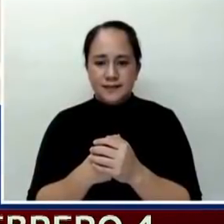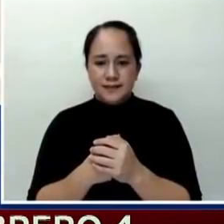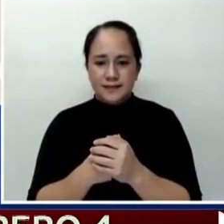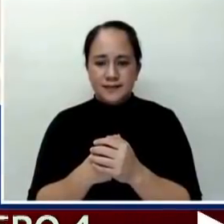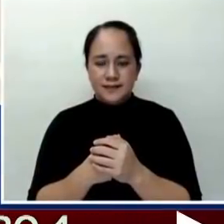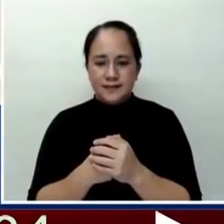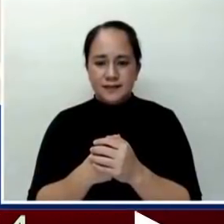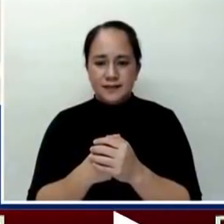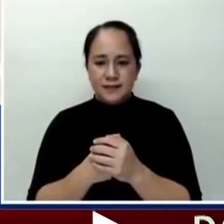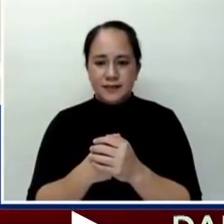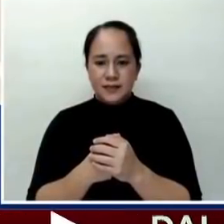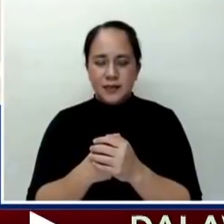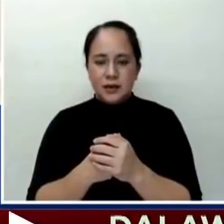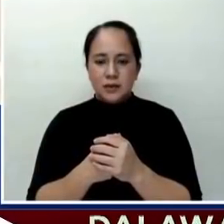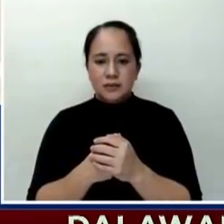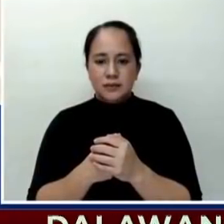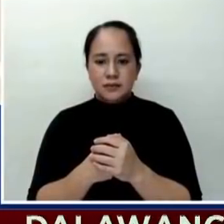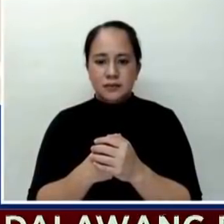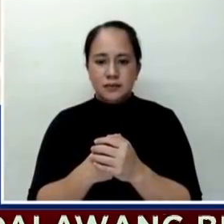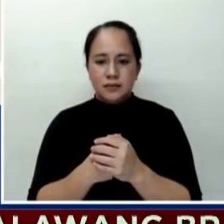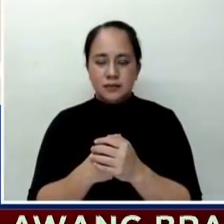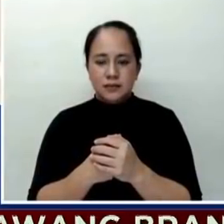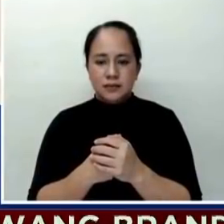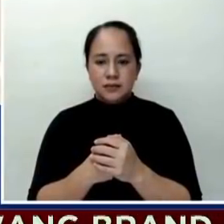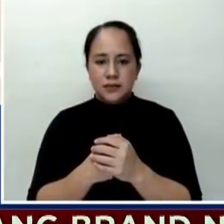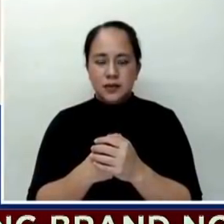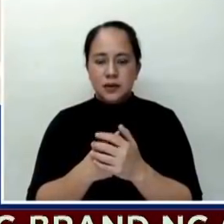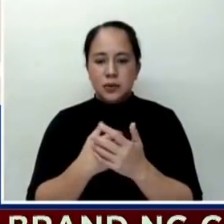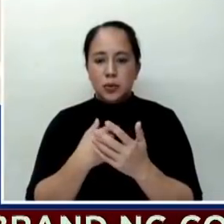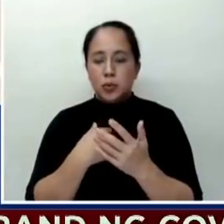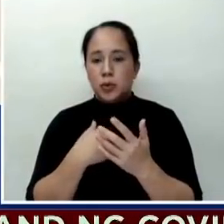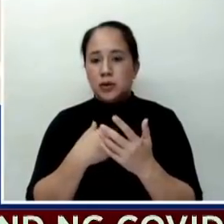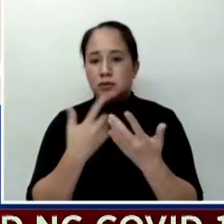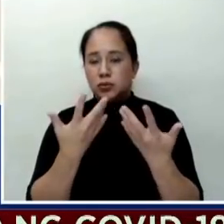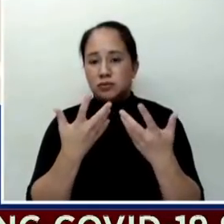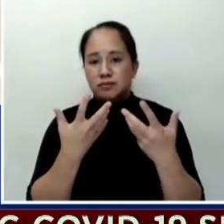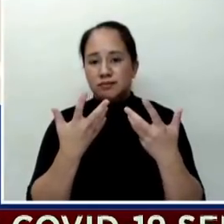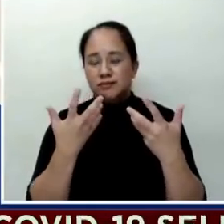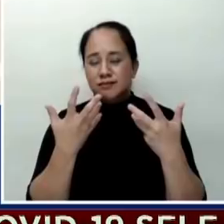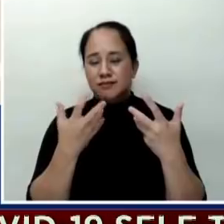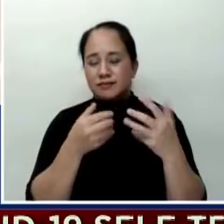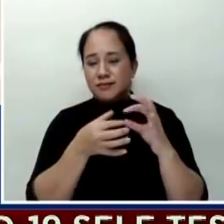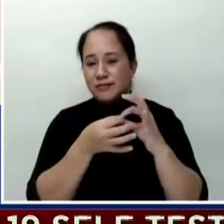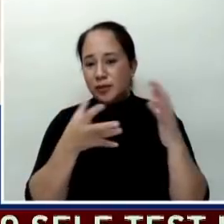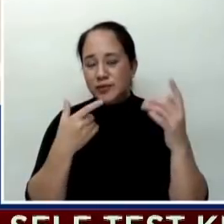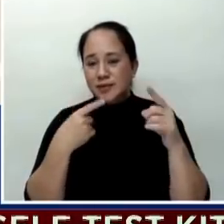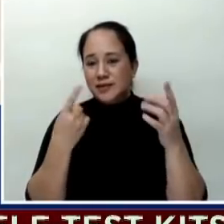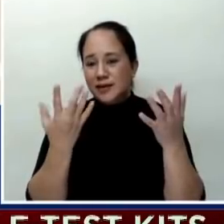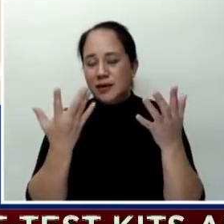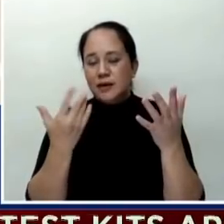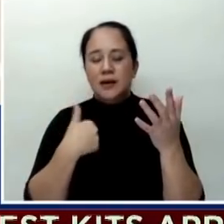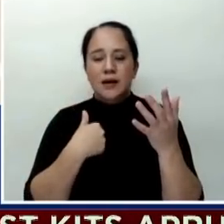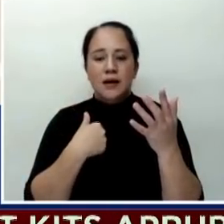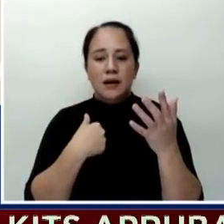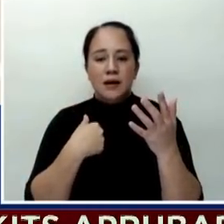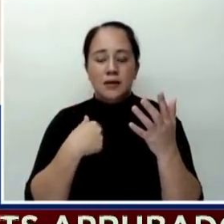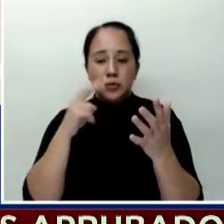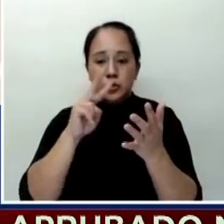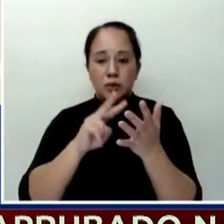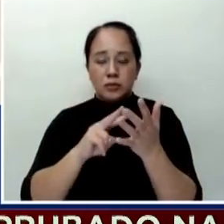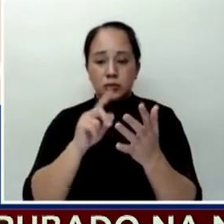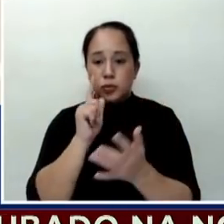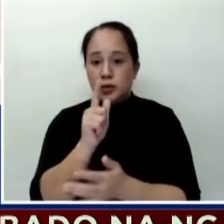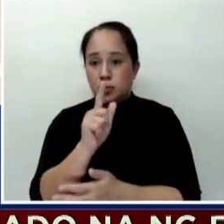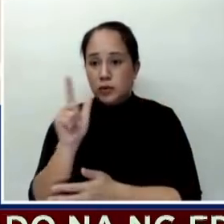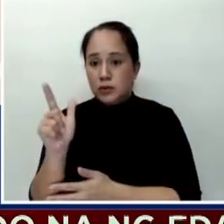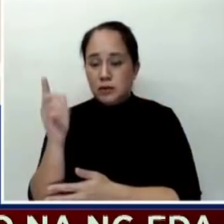Ang naging disconnect doon sa ating COVID response, kasi nung una, nung 2020, ang